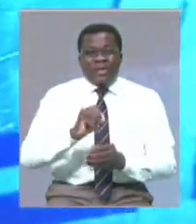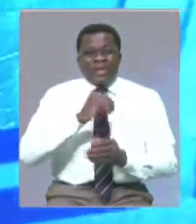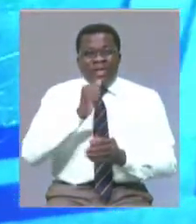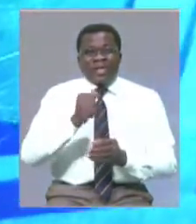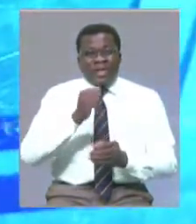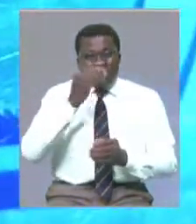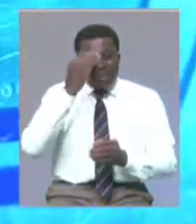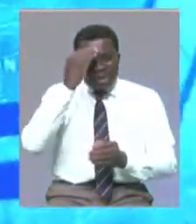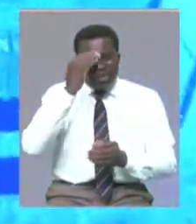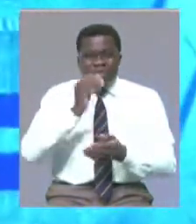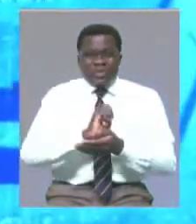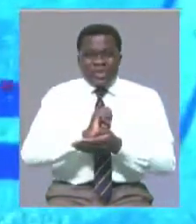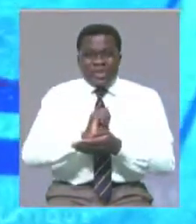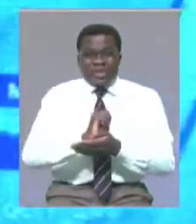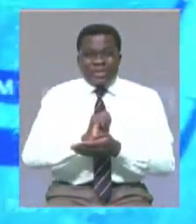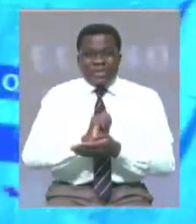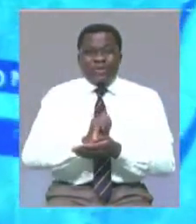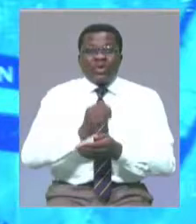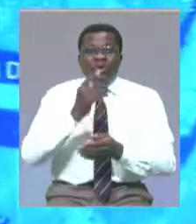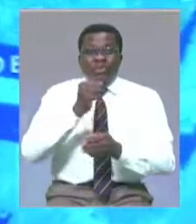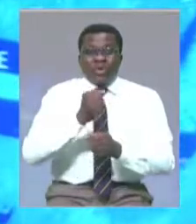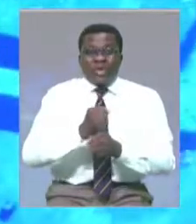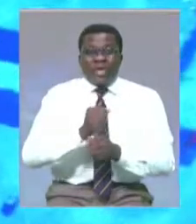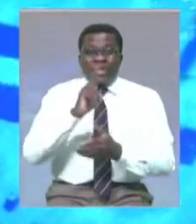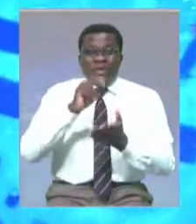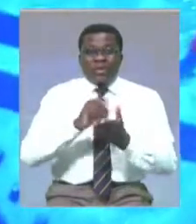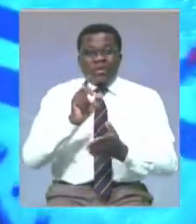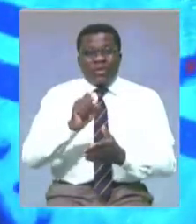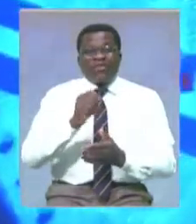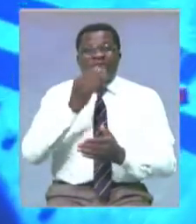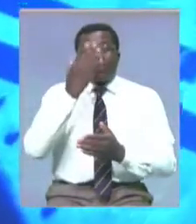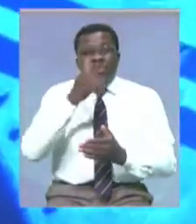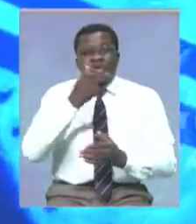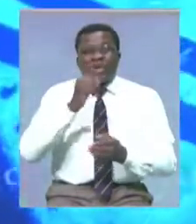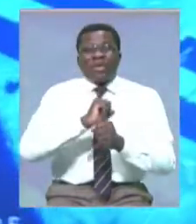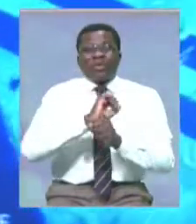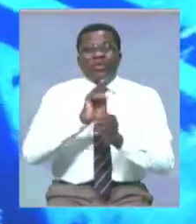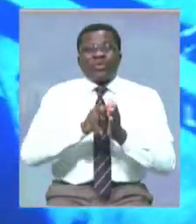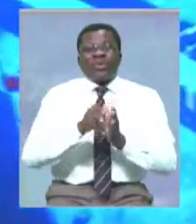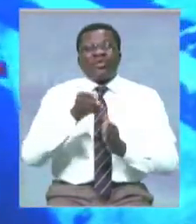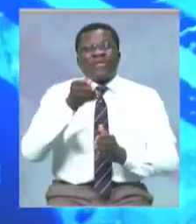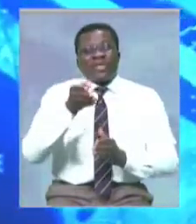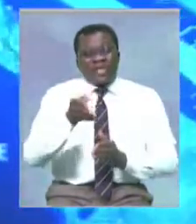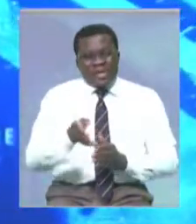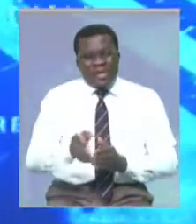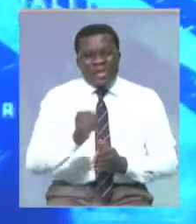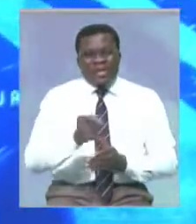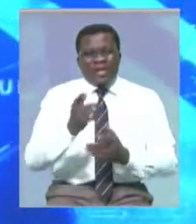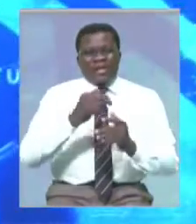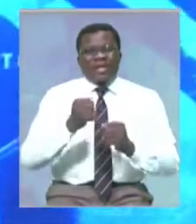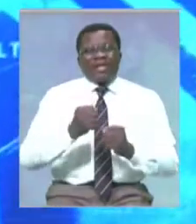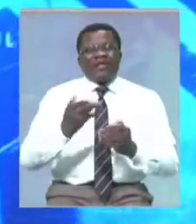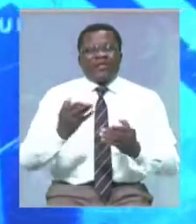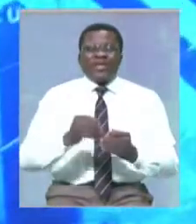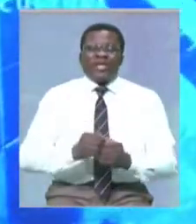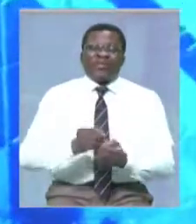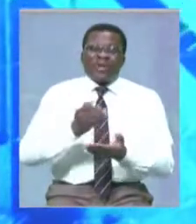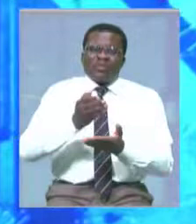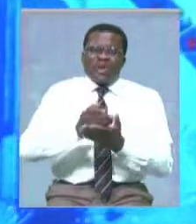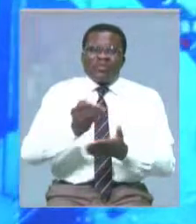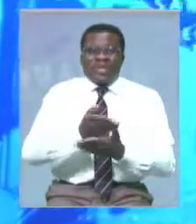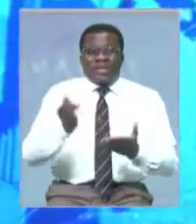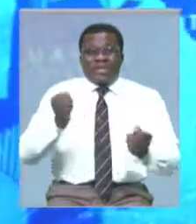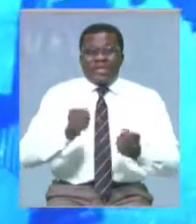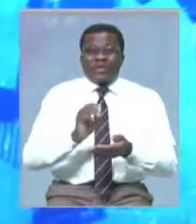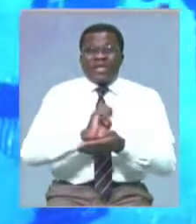pas connu d'édition en l'an 2020 et pour cause, le coronavirus COVID-19 est venu ravir la vedette à